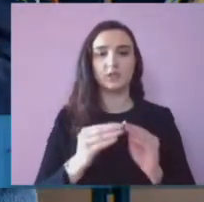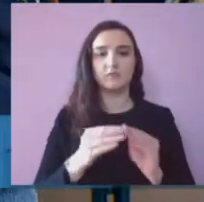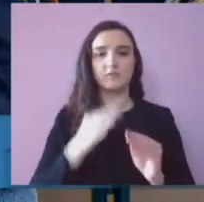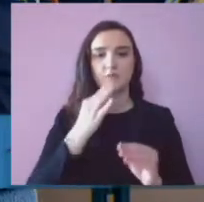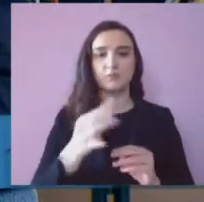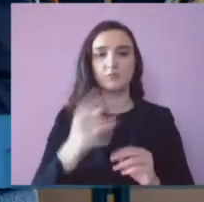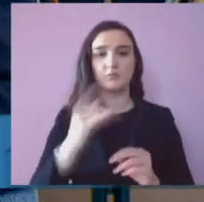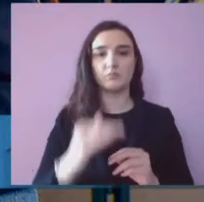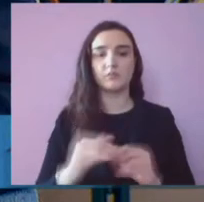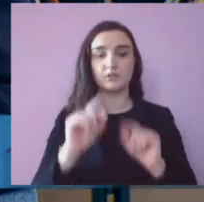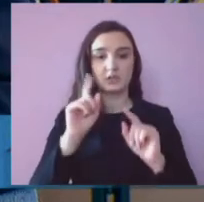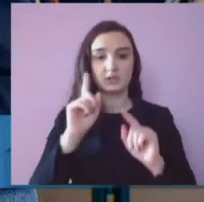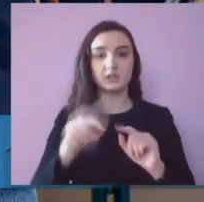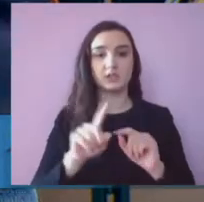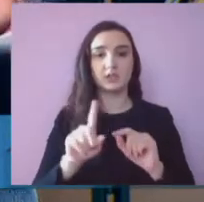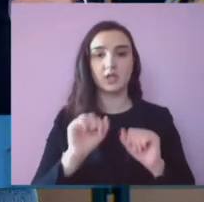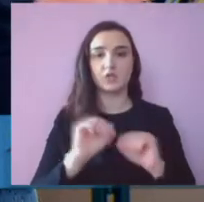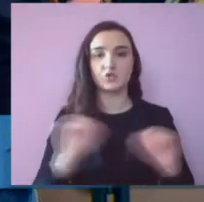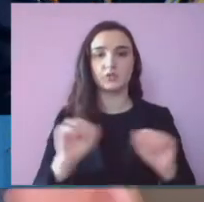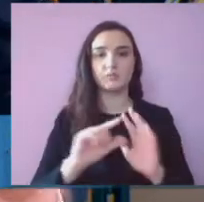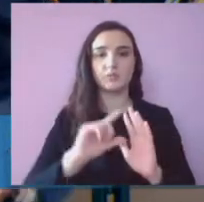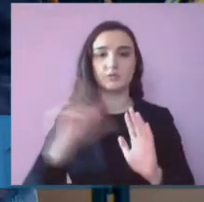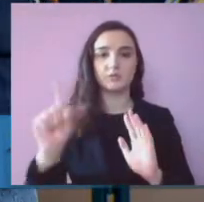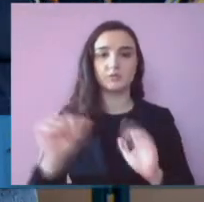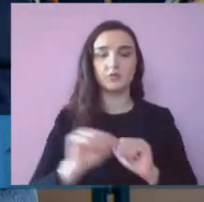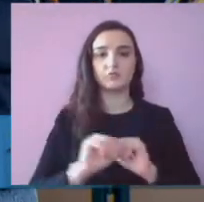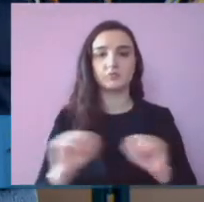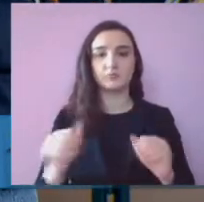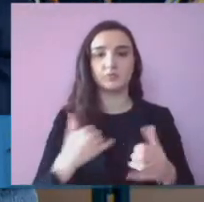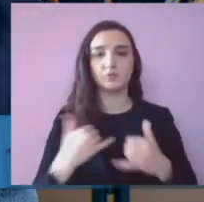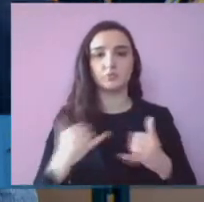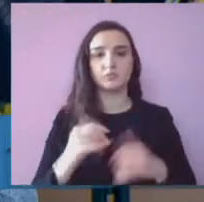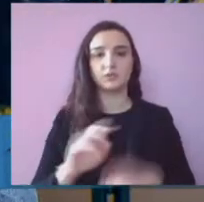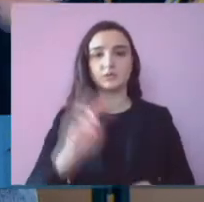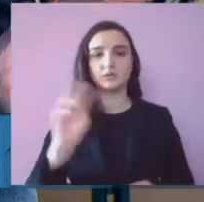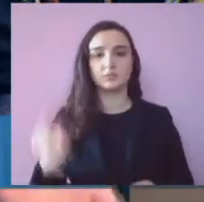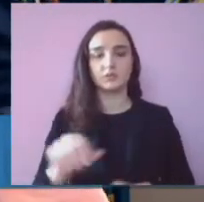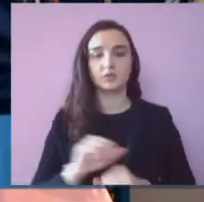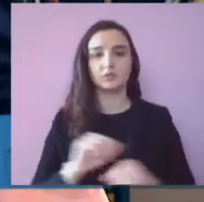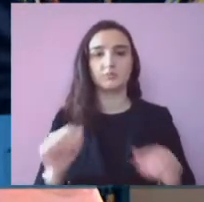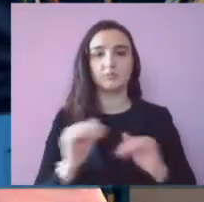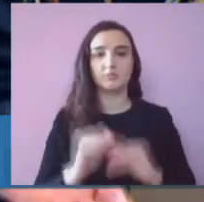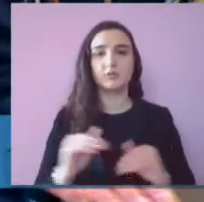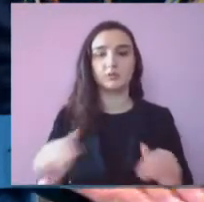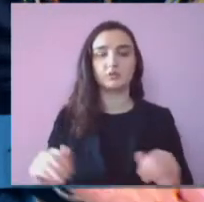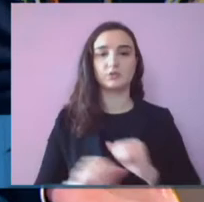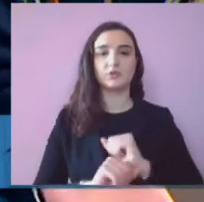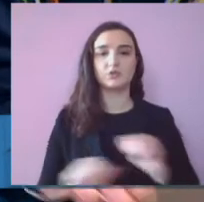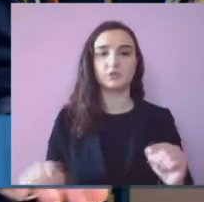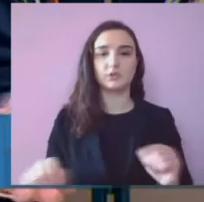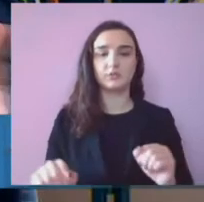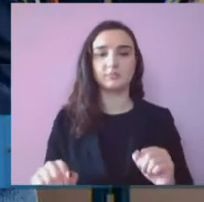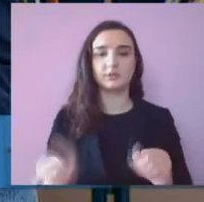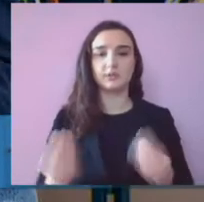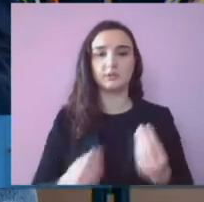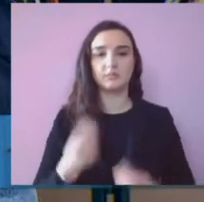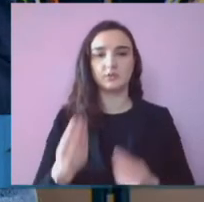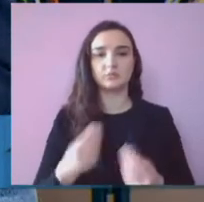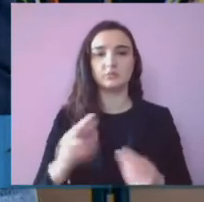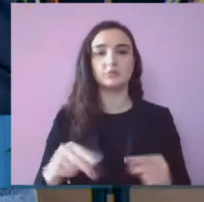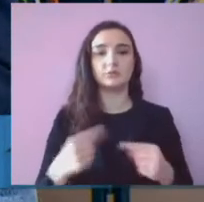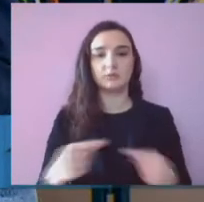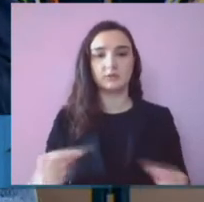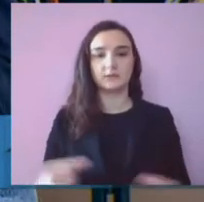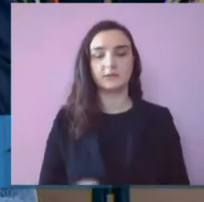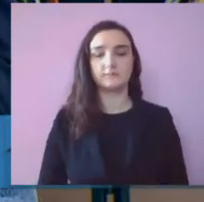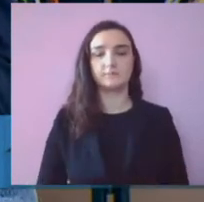არ შეიძლება გასვლა, არ შეიძლება იქ მისვლა, არ შეიძლება სტუმრად წასვლა, არ შეიძლება ბაღში, არ შეიძლება სათამაშოდ და ასე შემდეგ. ეს